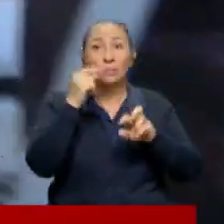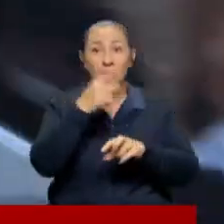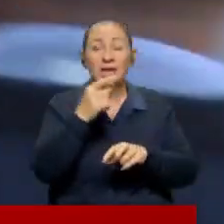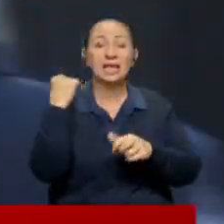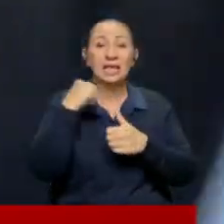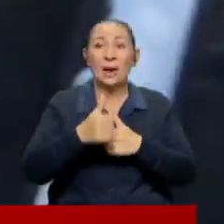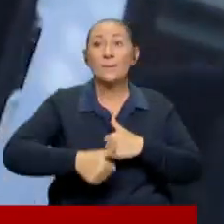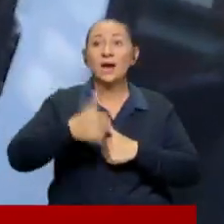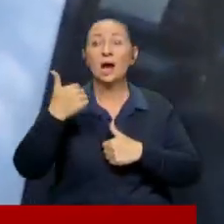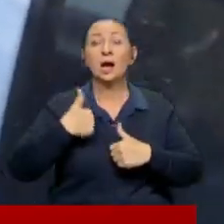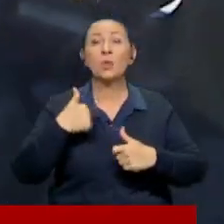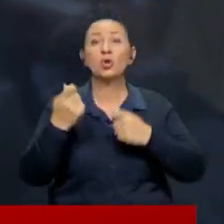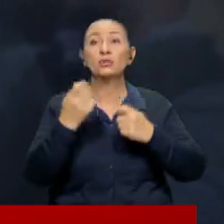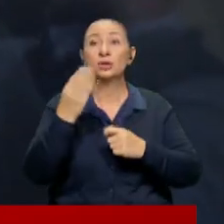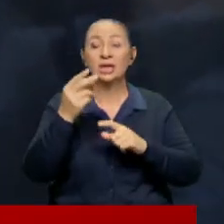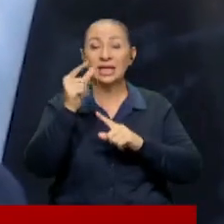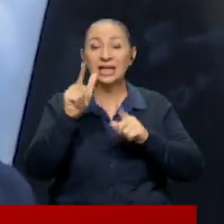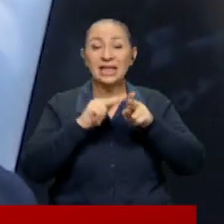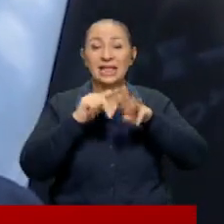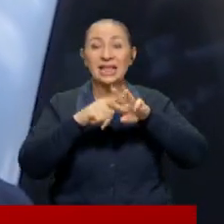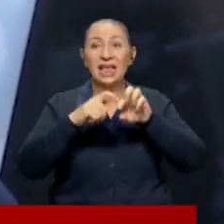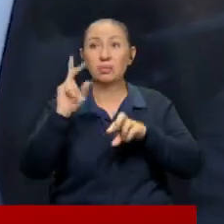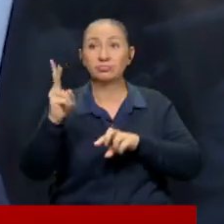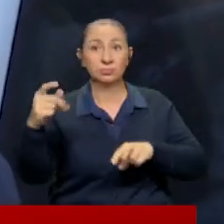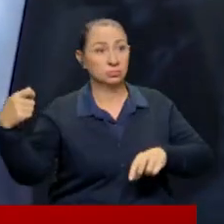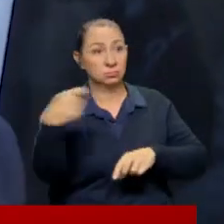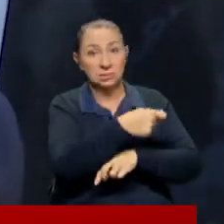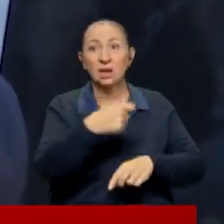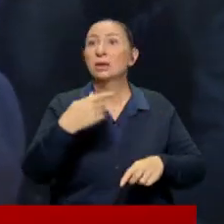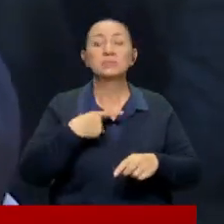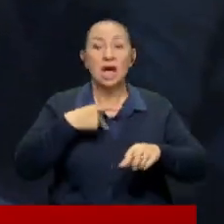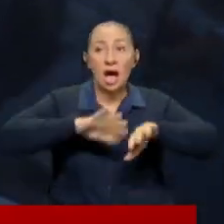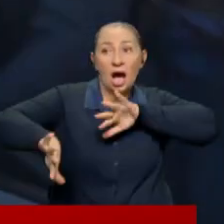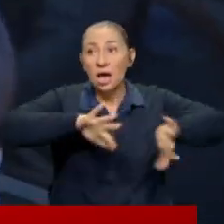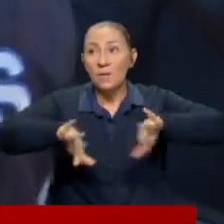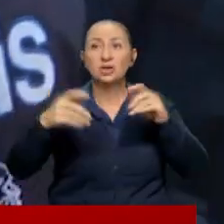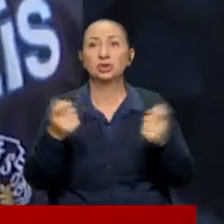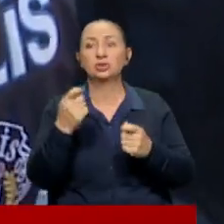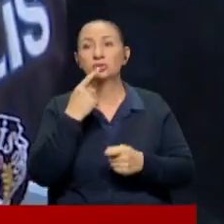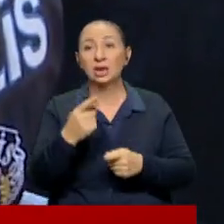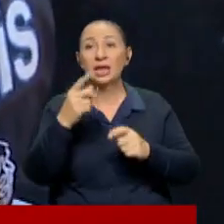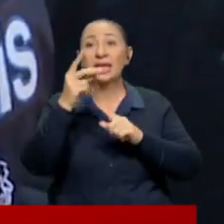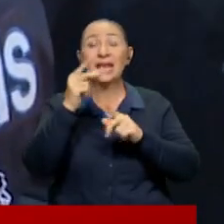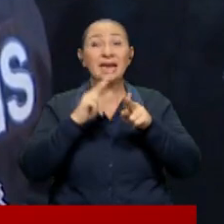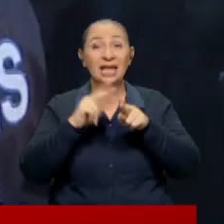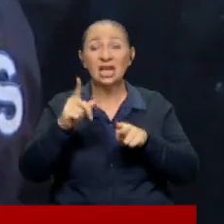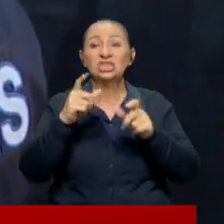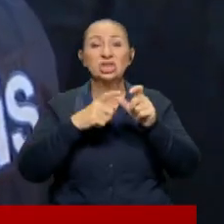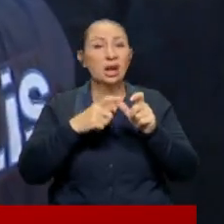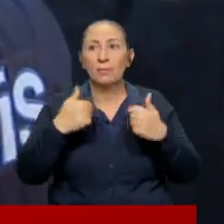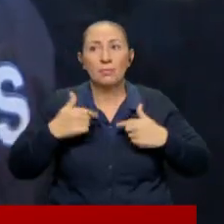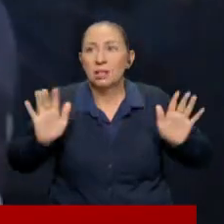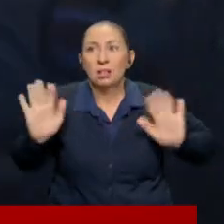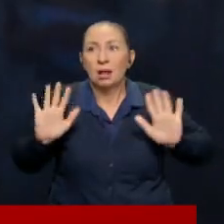yine bakanlıkta kamu görevlisi olan İlker Kağan'ın öldürdüğünü, kendilerinin ise ayırmaya çalıştığını söyledi. İlker K ise Şener'i